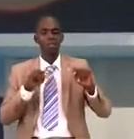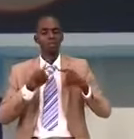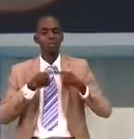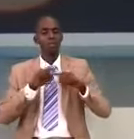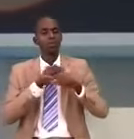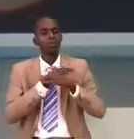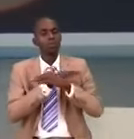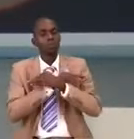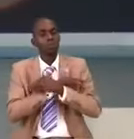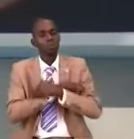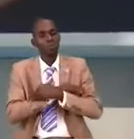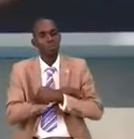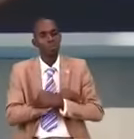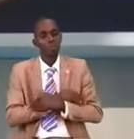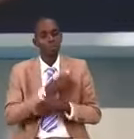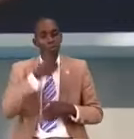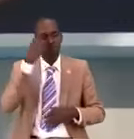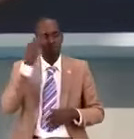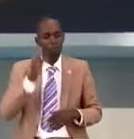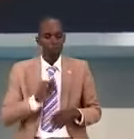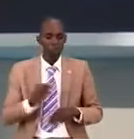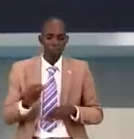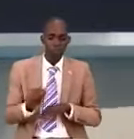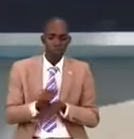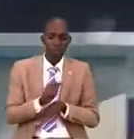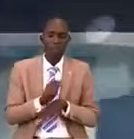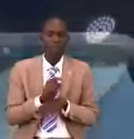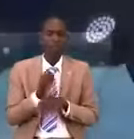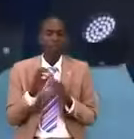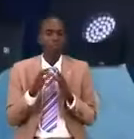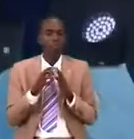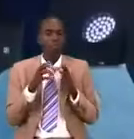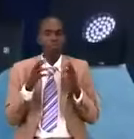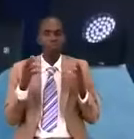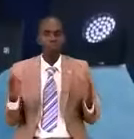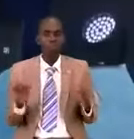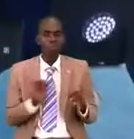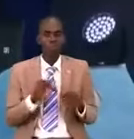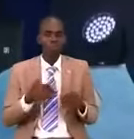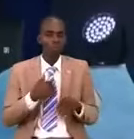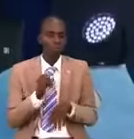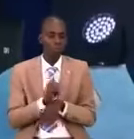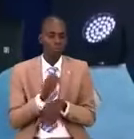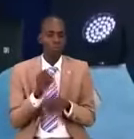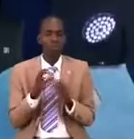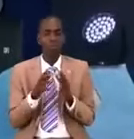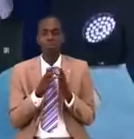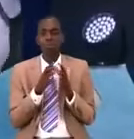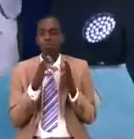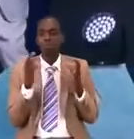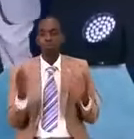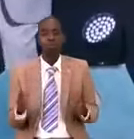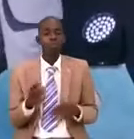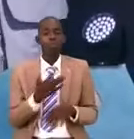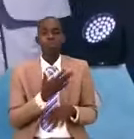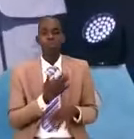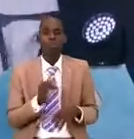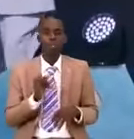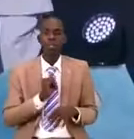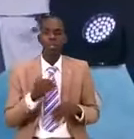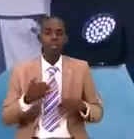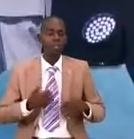travaillé tellement j'ai exhi je me suis tellement exercée et j'ai fait je suis allé très loin